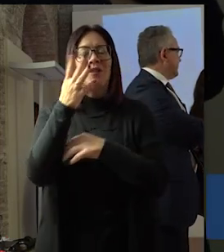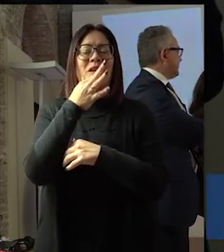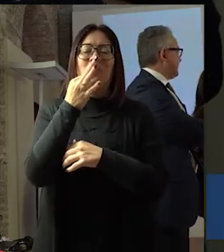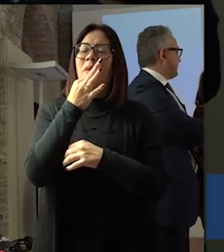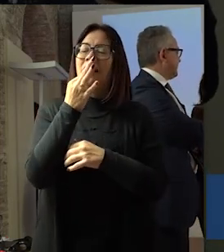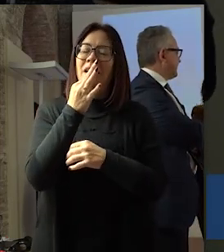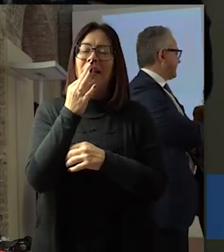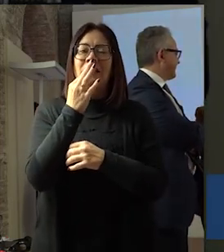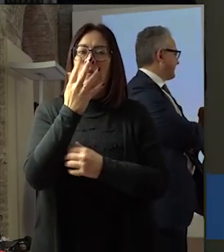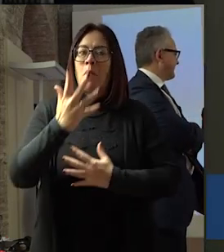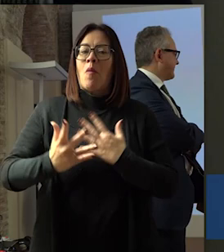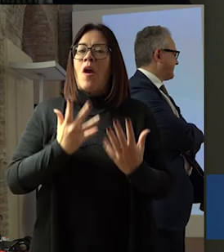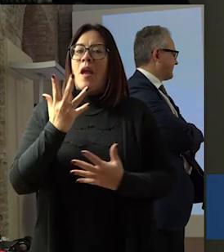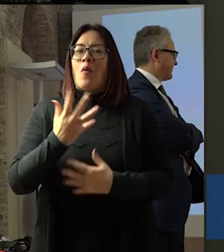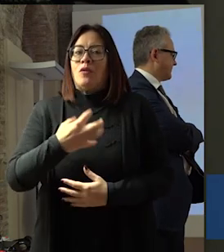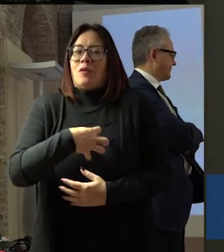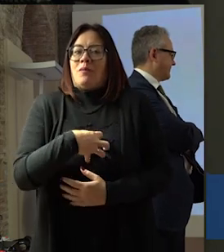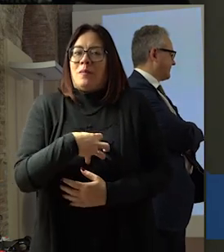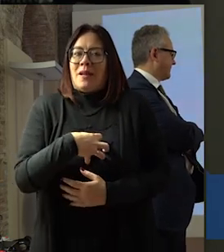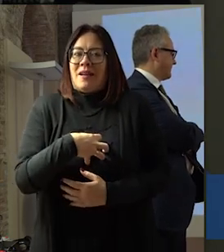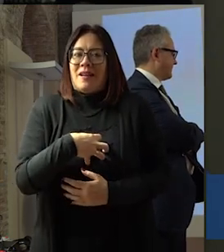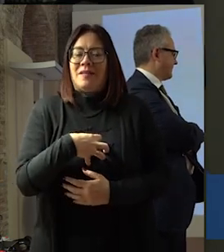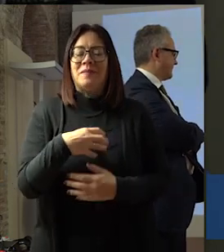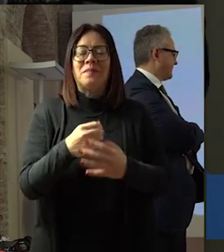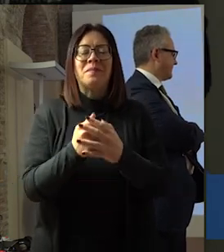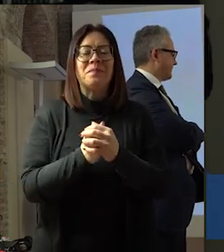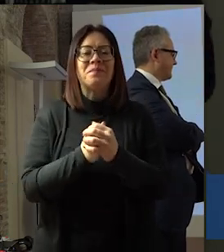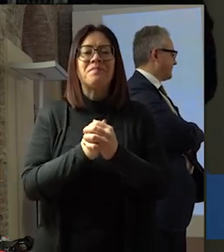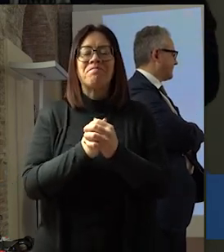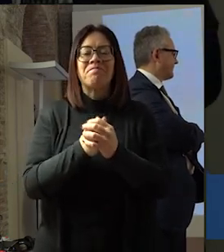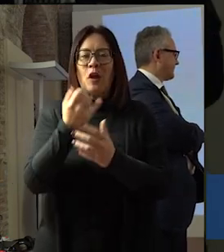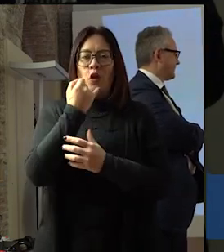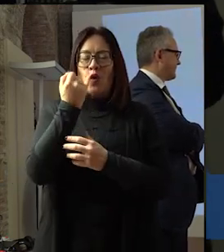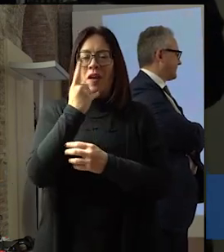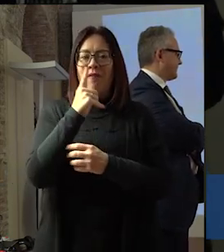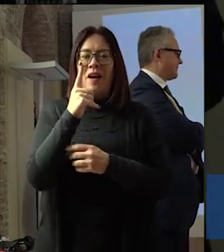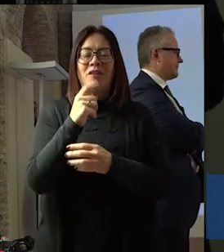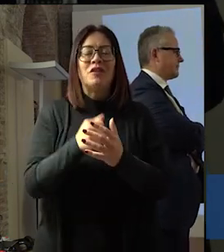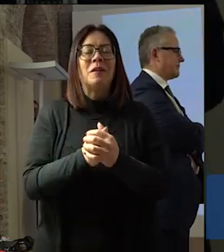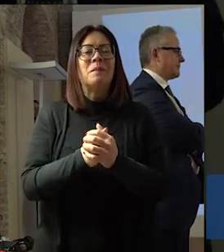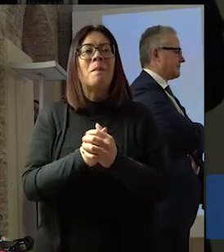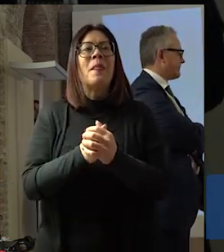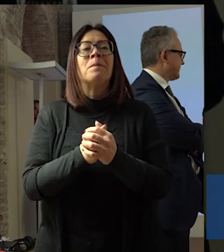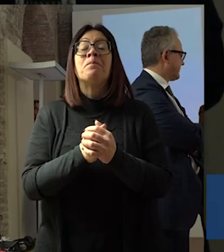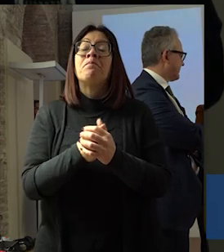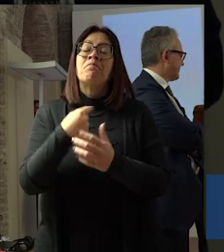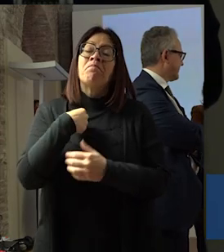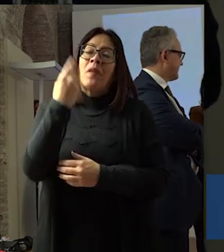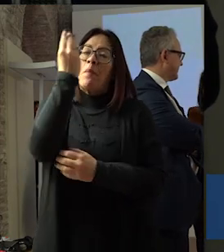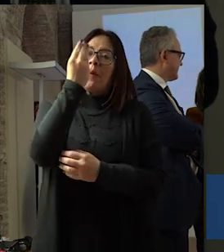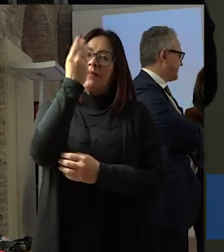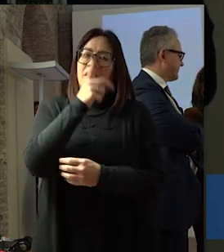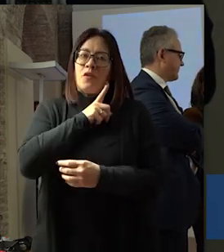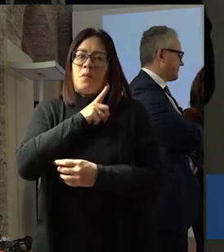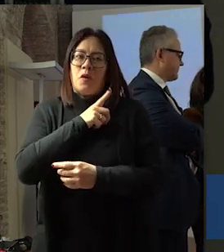con l'emozione, no? che ci hanno trasmesso, quindi non è semplice. Io penso che le cose che sono